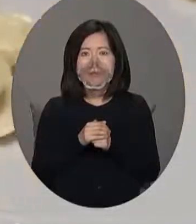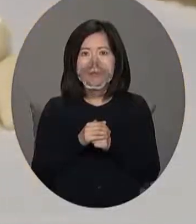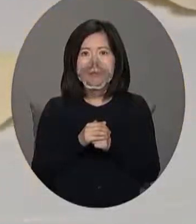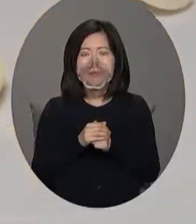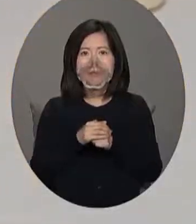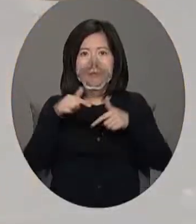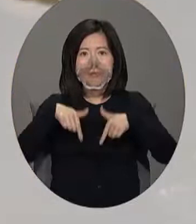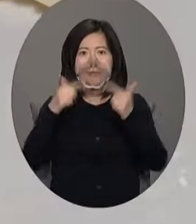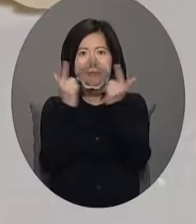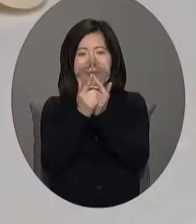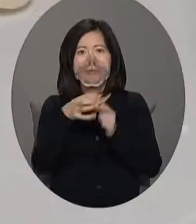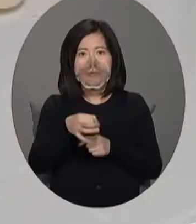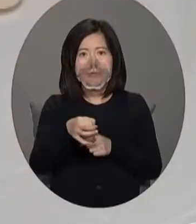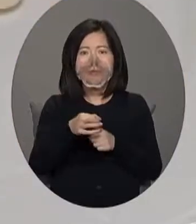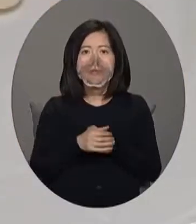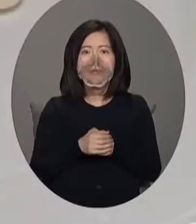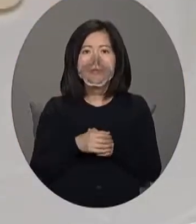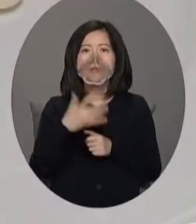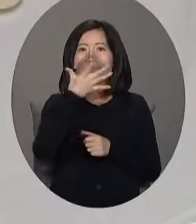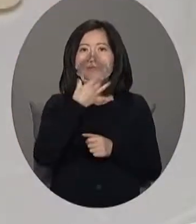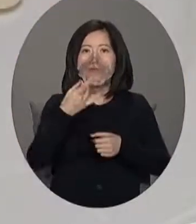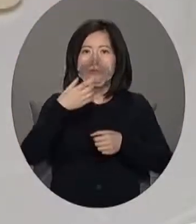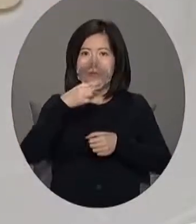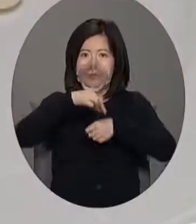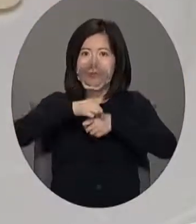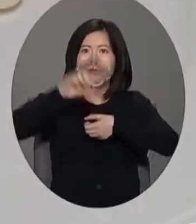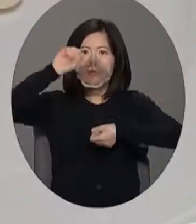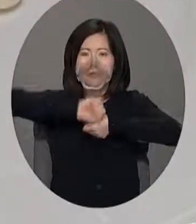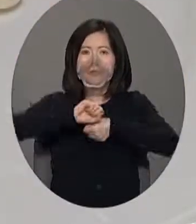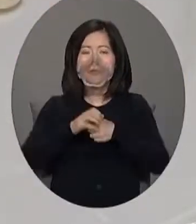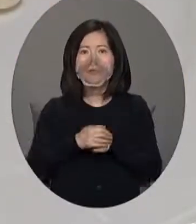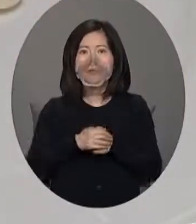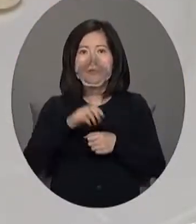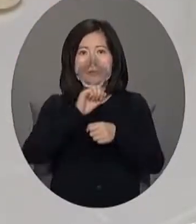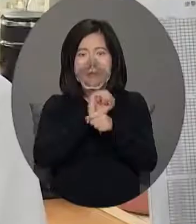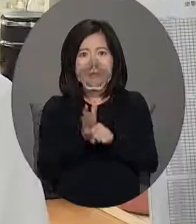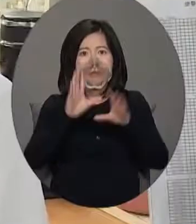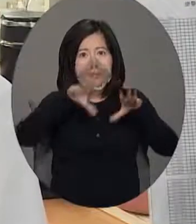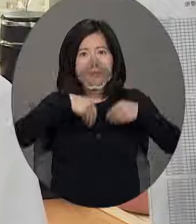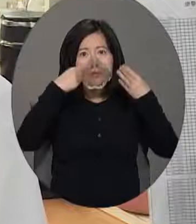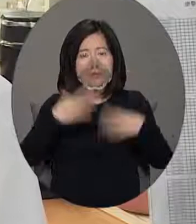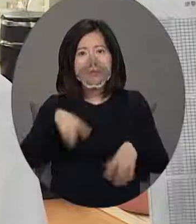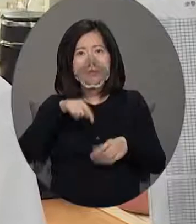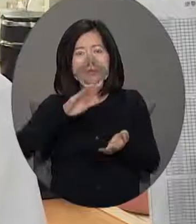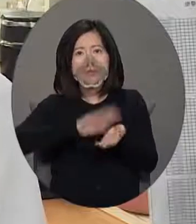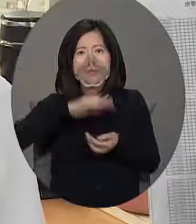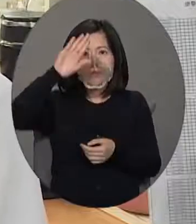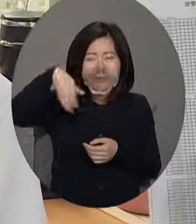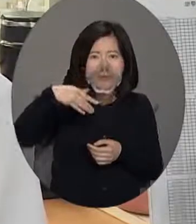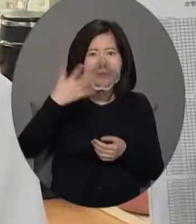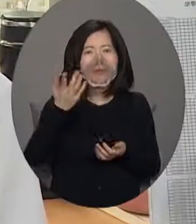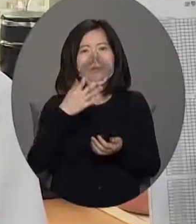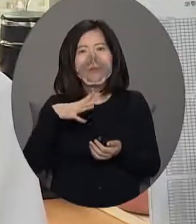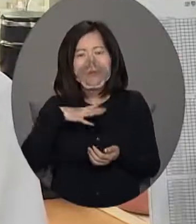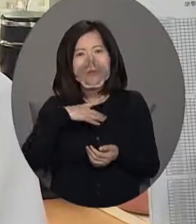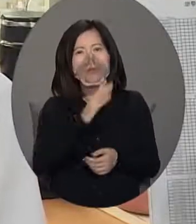同埋南北杏嘅。咁我哋可以加埋瘦肉一齊煲啦。新冠肺炎康復者咧，佢哋嘅病因啦、病機咧，可能都係唔